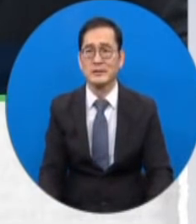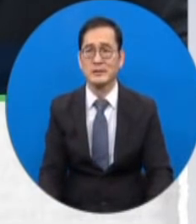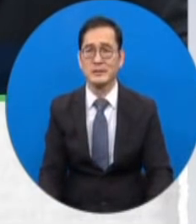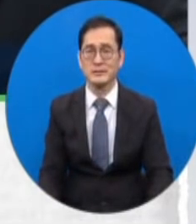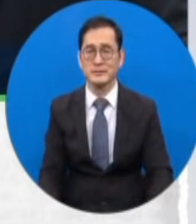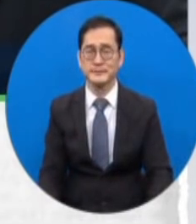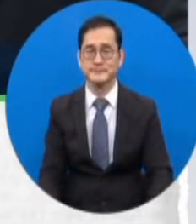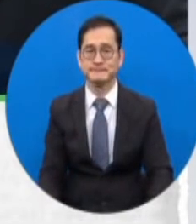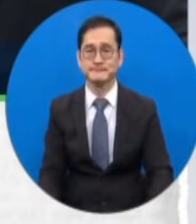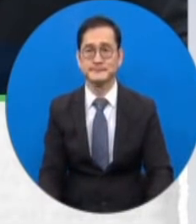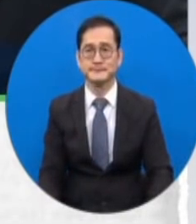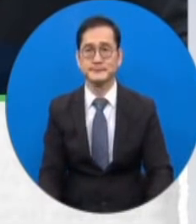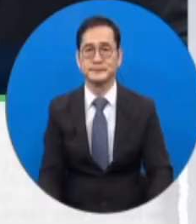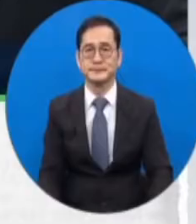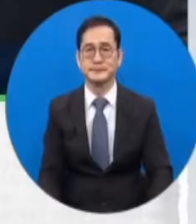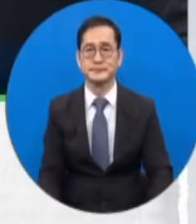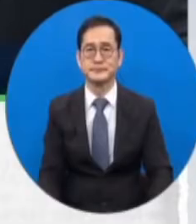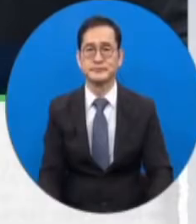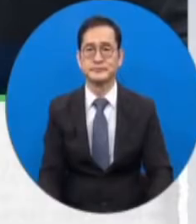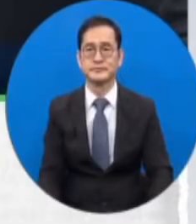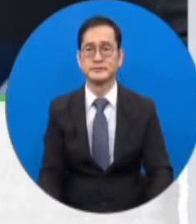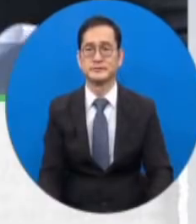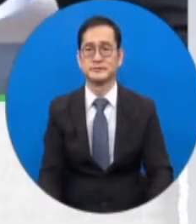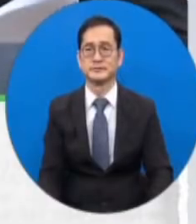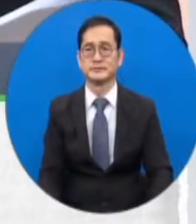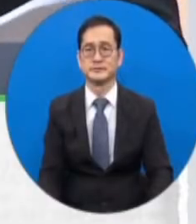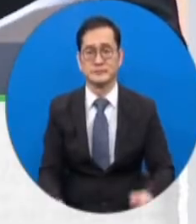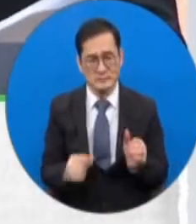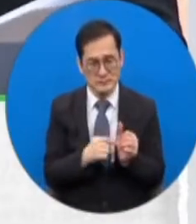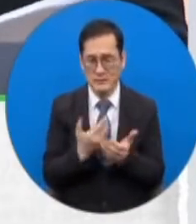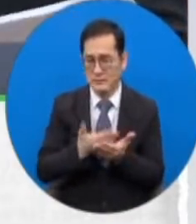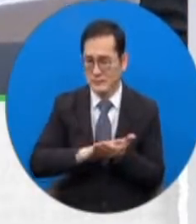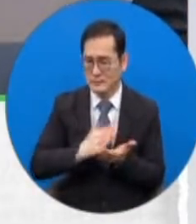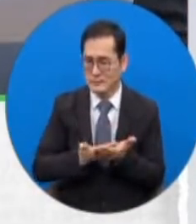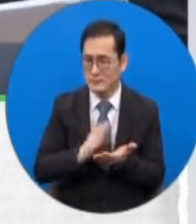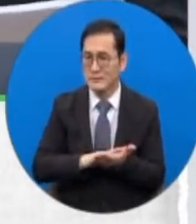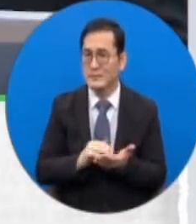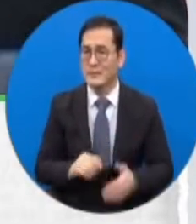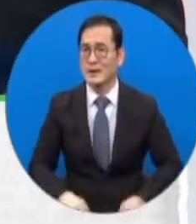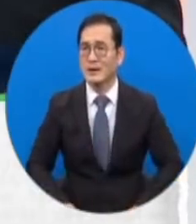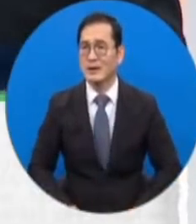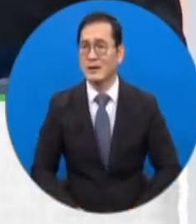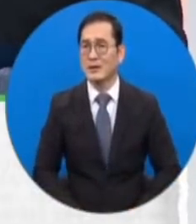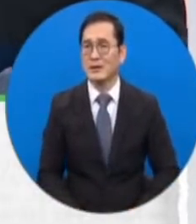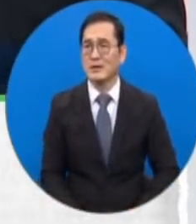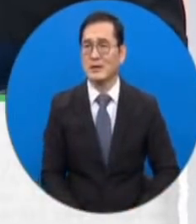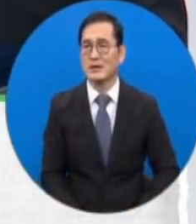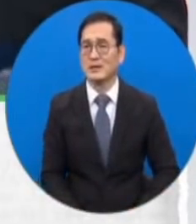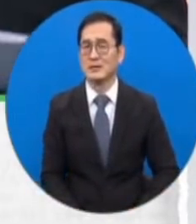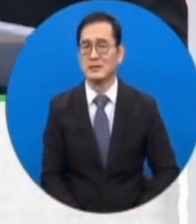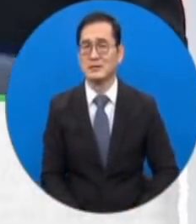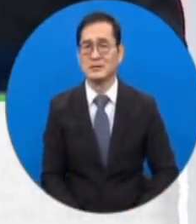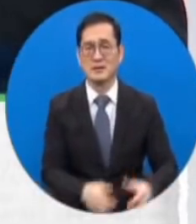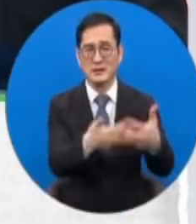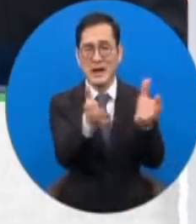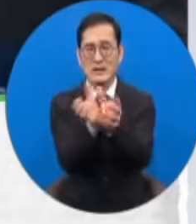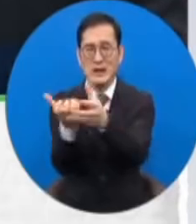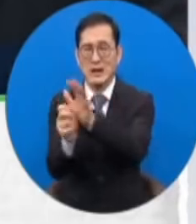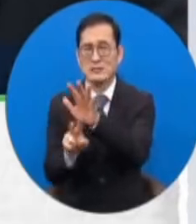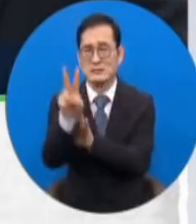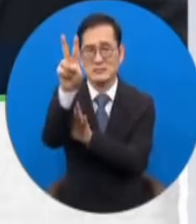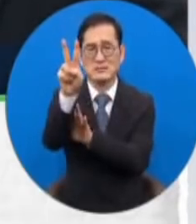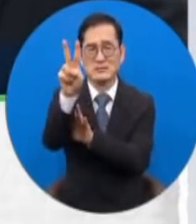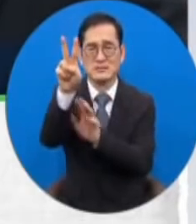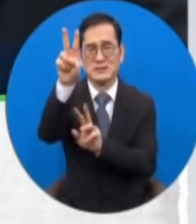대선을 코앞에 2 준 사회에서도 계속적으로 다상 제 얘기를 하고 있잖아요 양대 페리 2기 하고 있잖아요